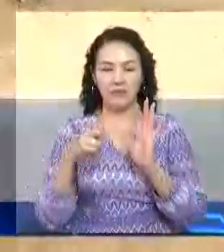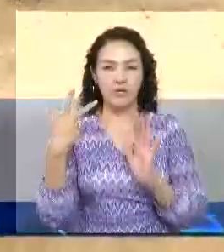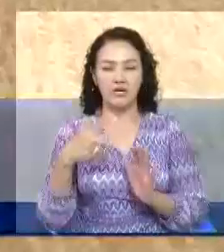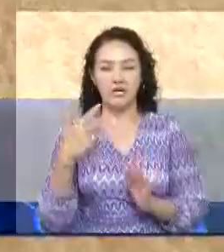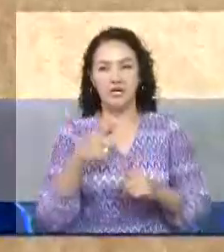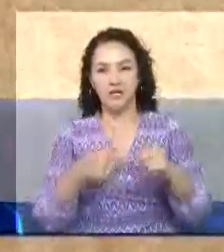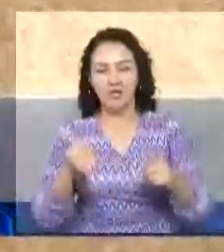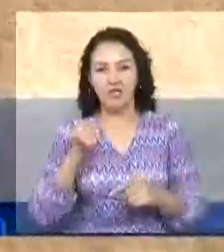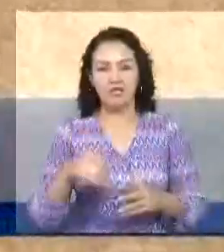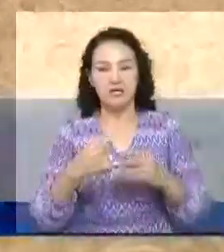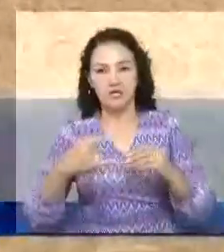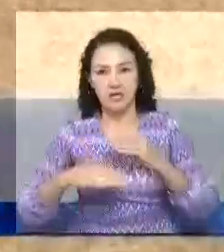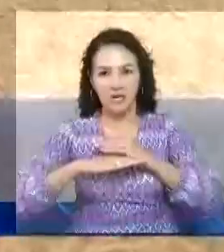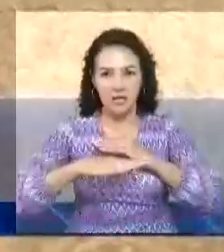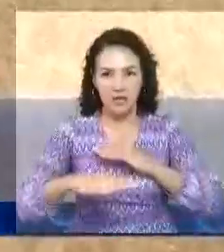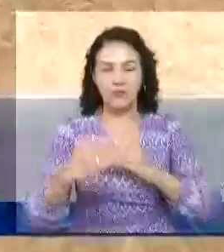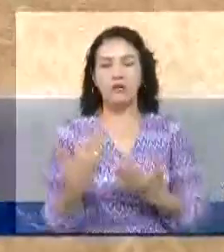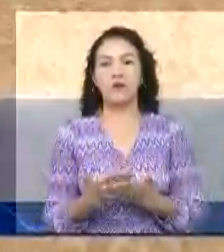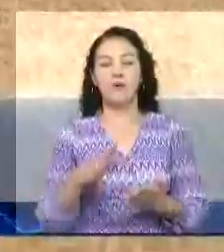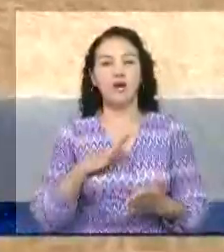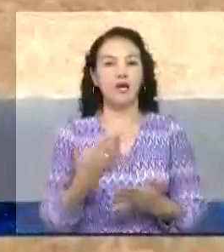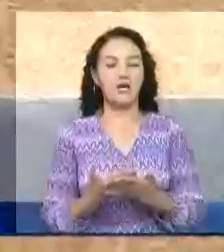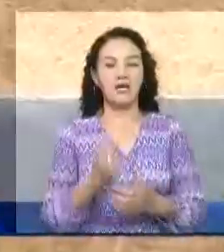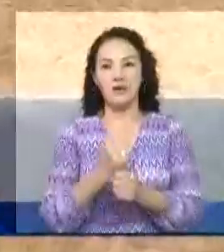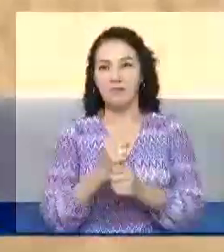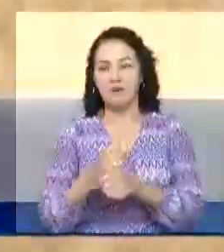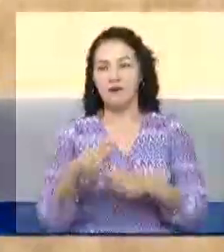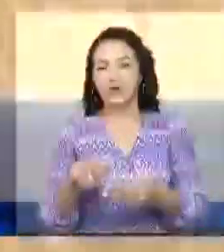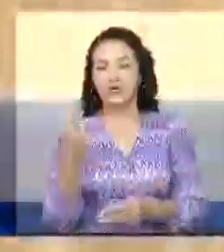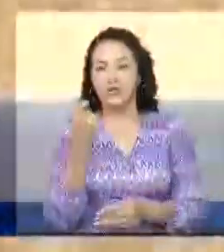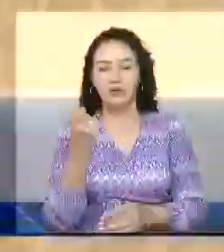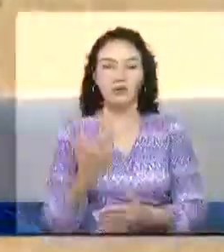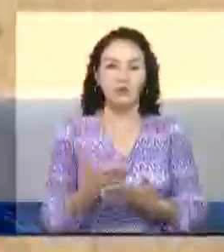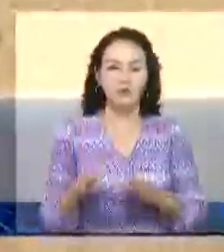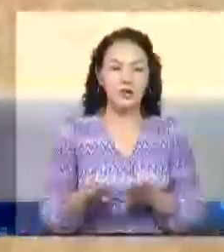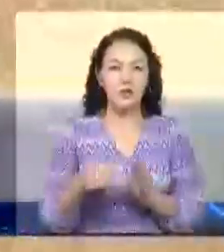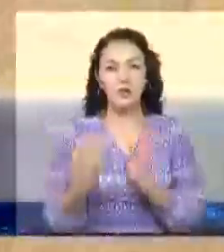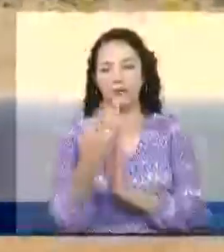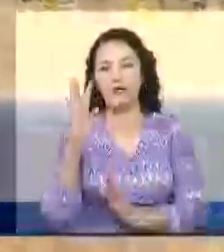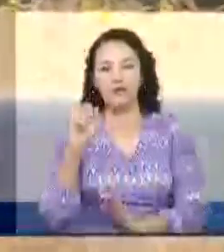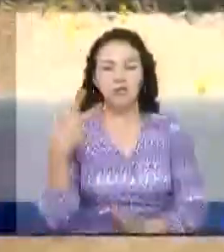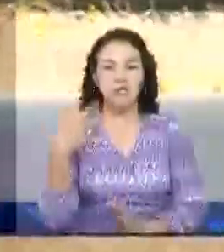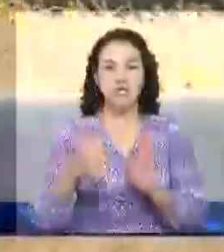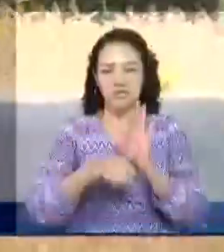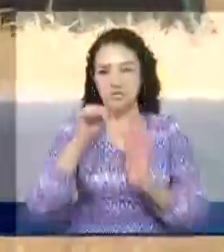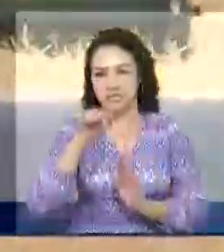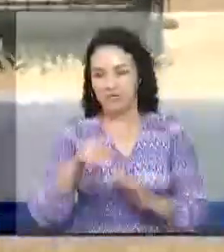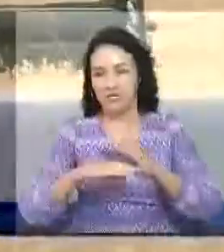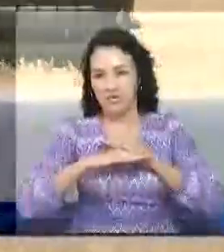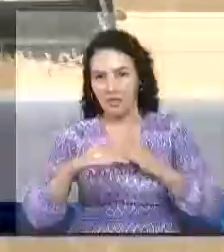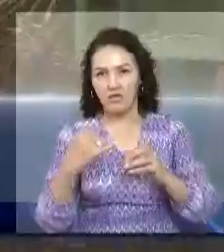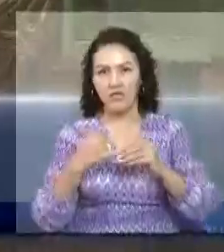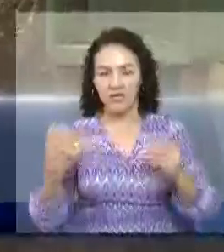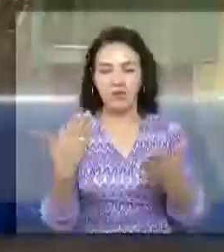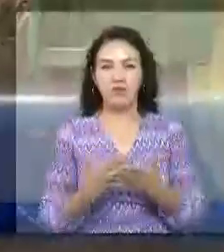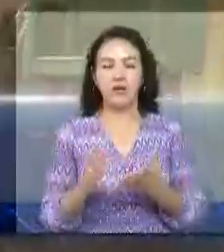733,5 тысячи гектаров. Безусловно, основную часть наделов отвели под зерновые культуры. Это свыше 436 тысяч гектаров. Кроме